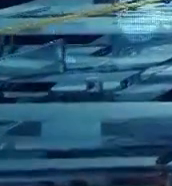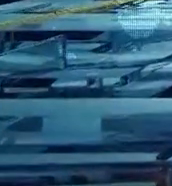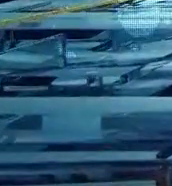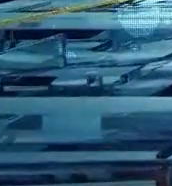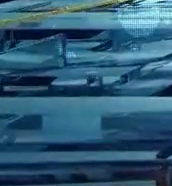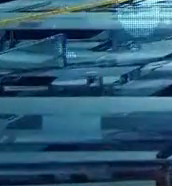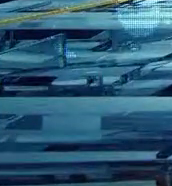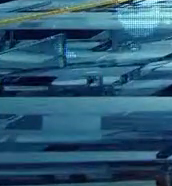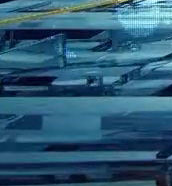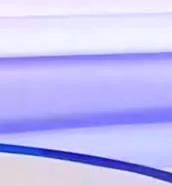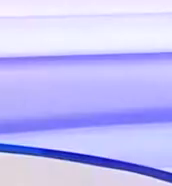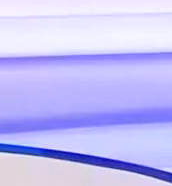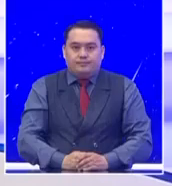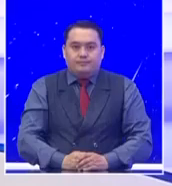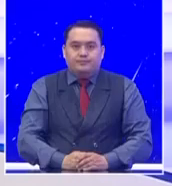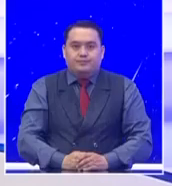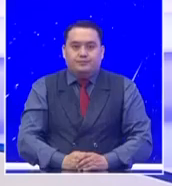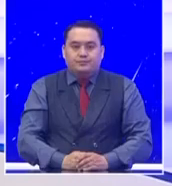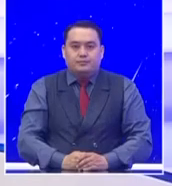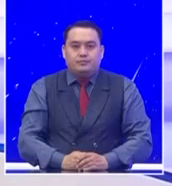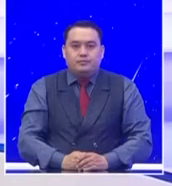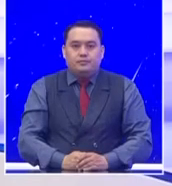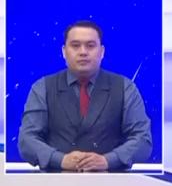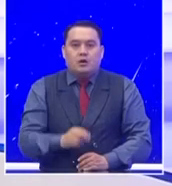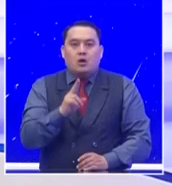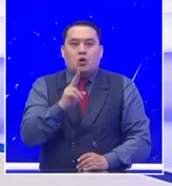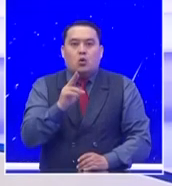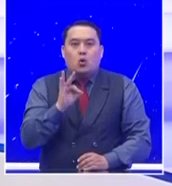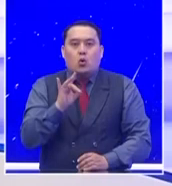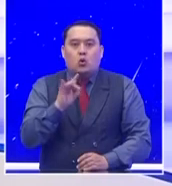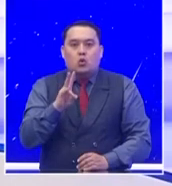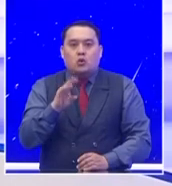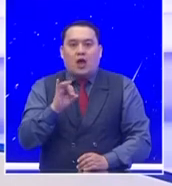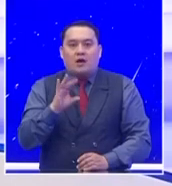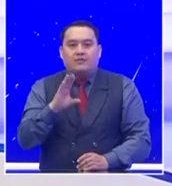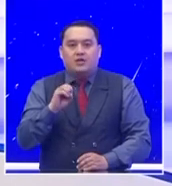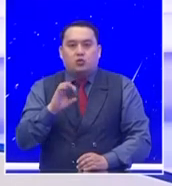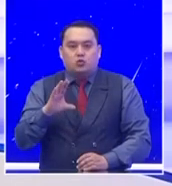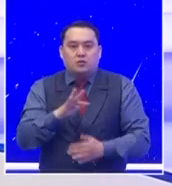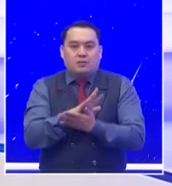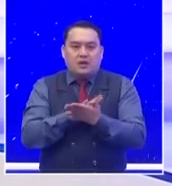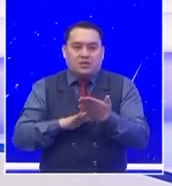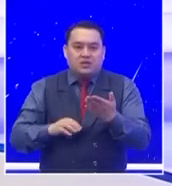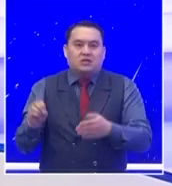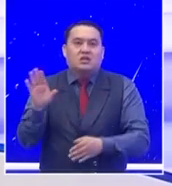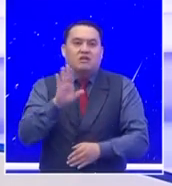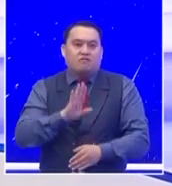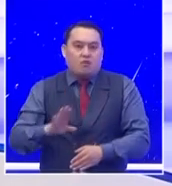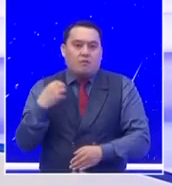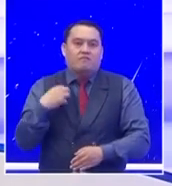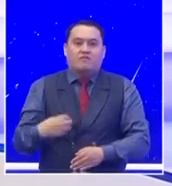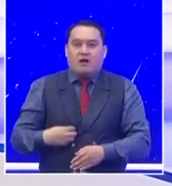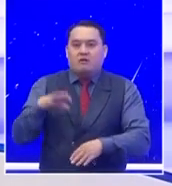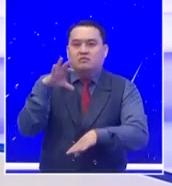а тем временем коронавирус продолжает распространяться по европе во франции